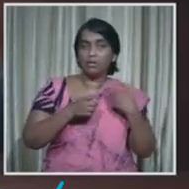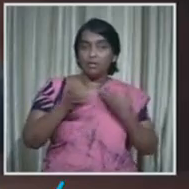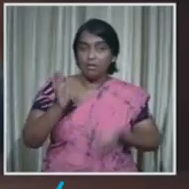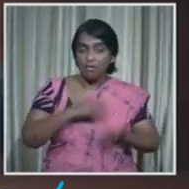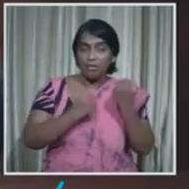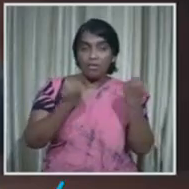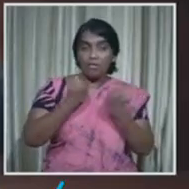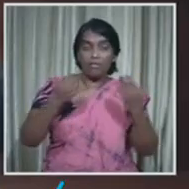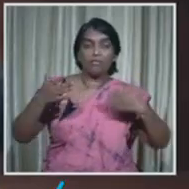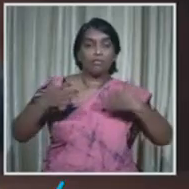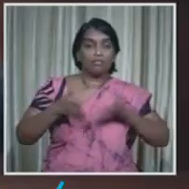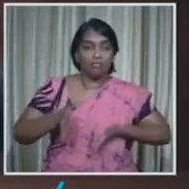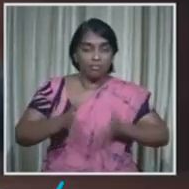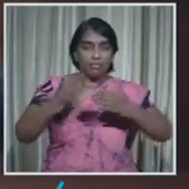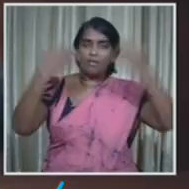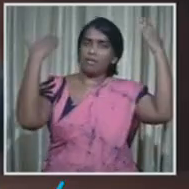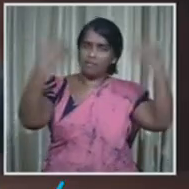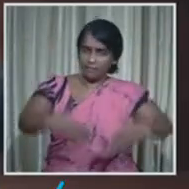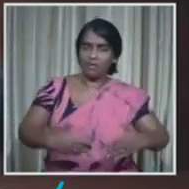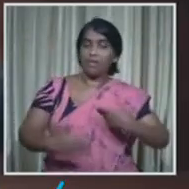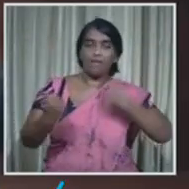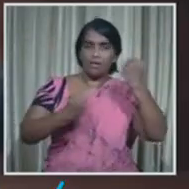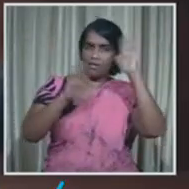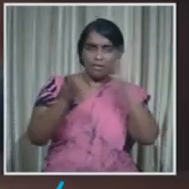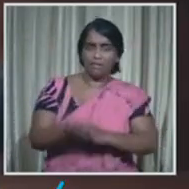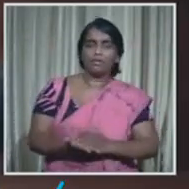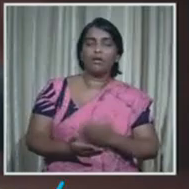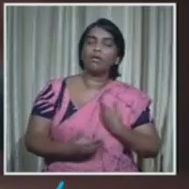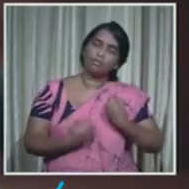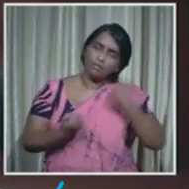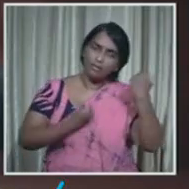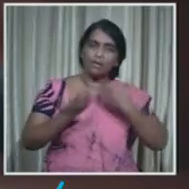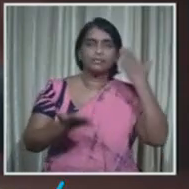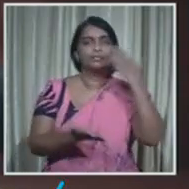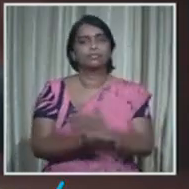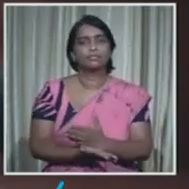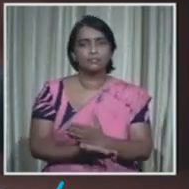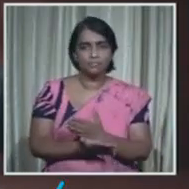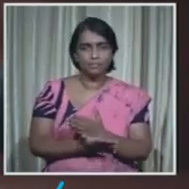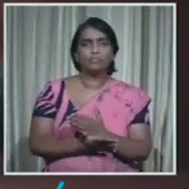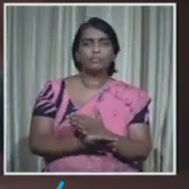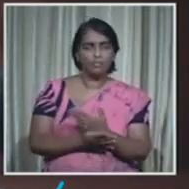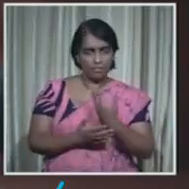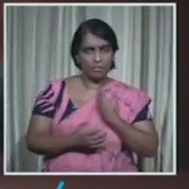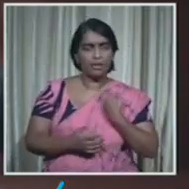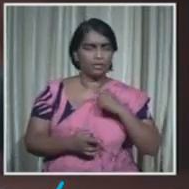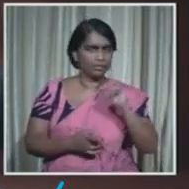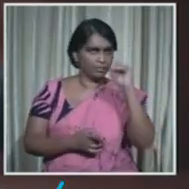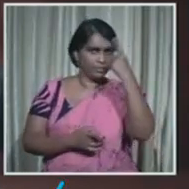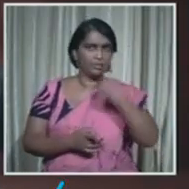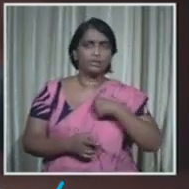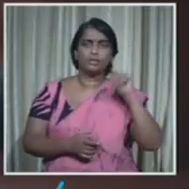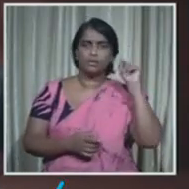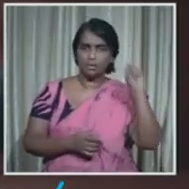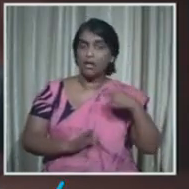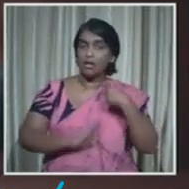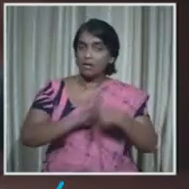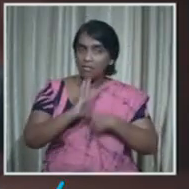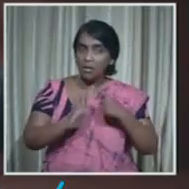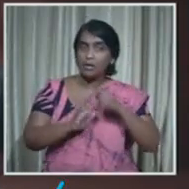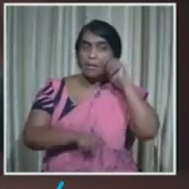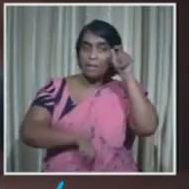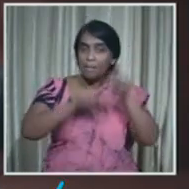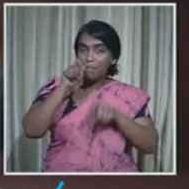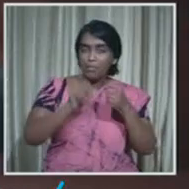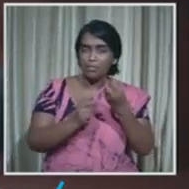පාර හරස් කළා නතර කරන්න කිව්වා මම නතර කරා නතර කරාට පස්සේ මා පළමු කොට උන්ට කිව්වා මේ රටේ මහජනගේ දේපල